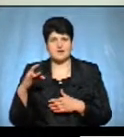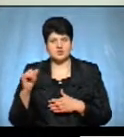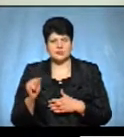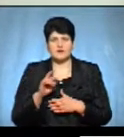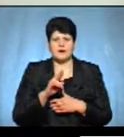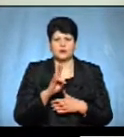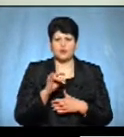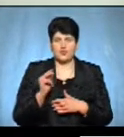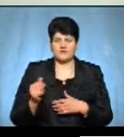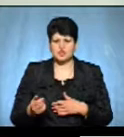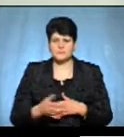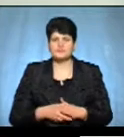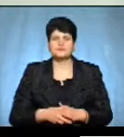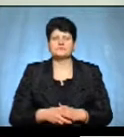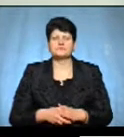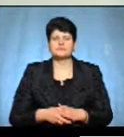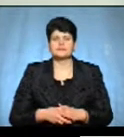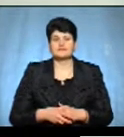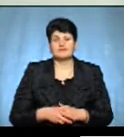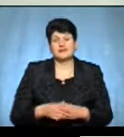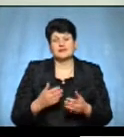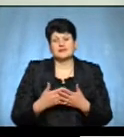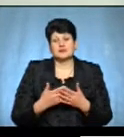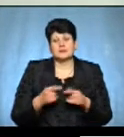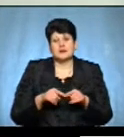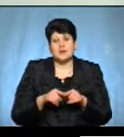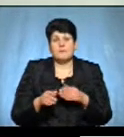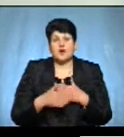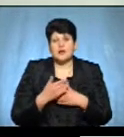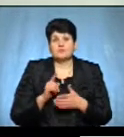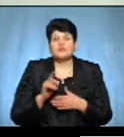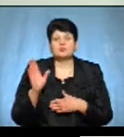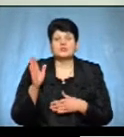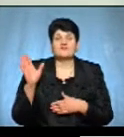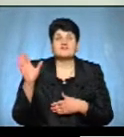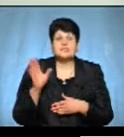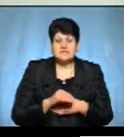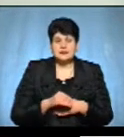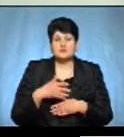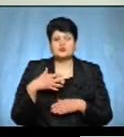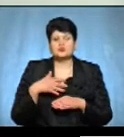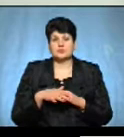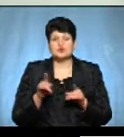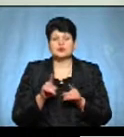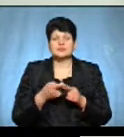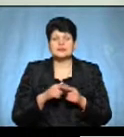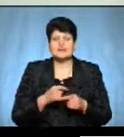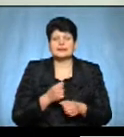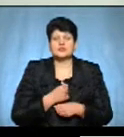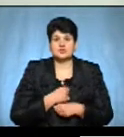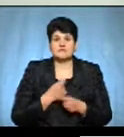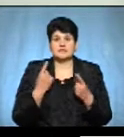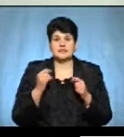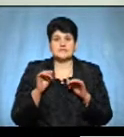Янукович? Ну, скажімо так, покарані мають бути всі, але зрозуміло, що це, на жаль, скажімо так,